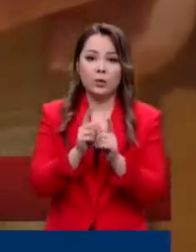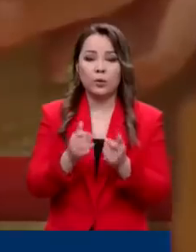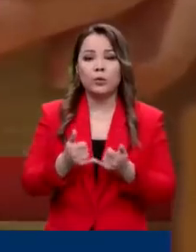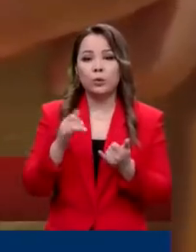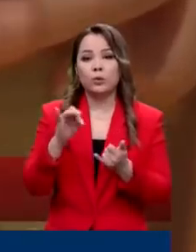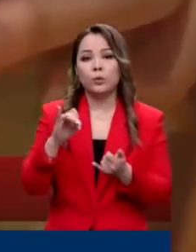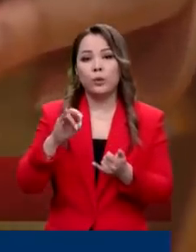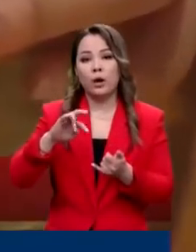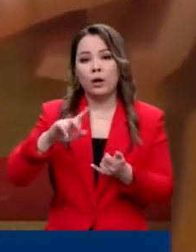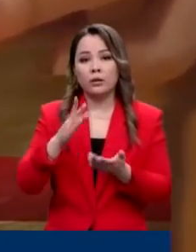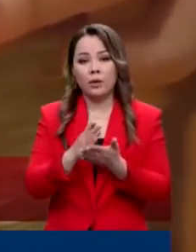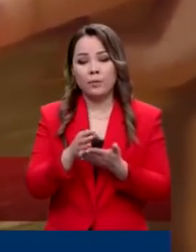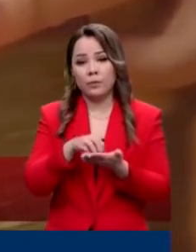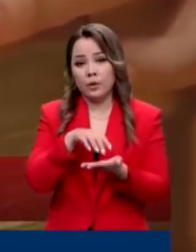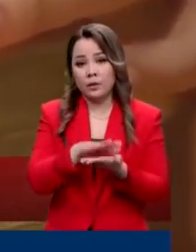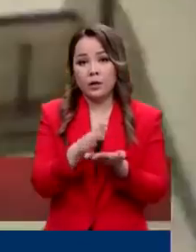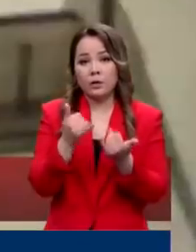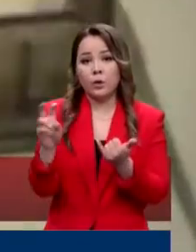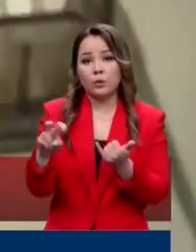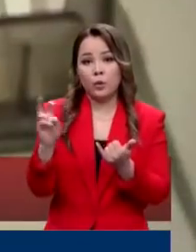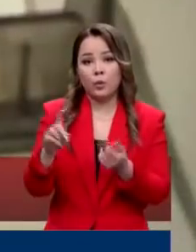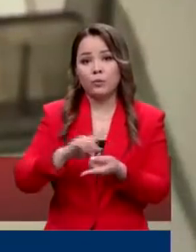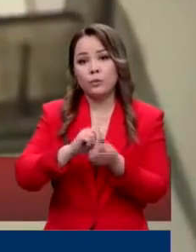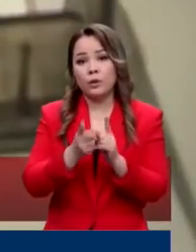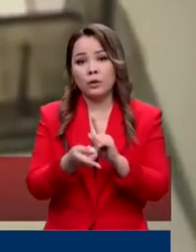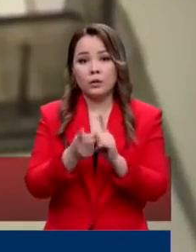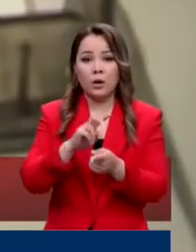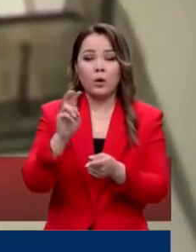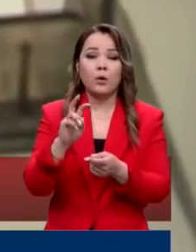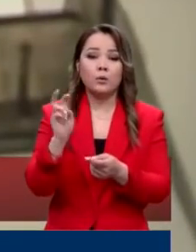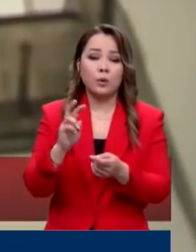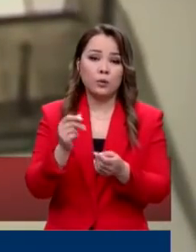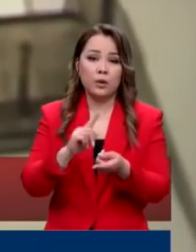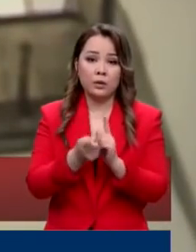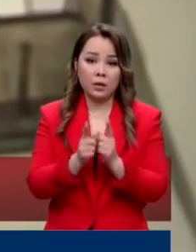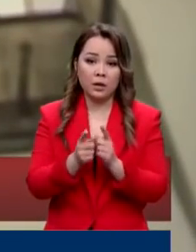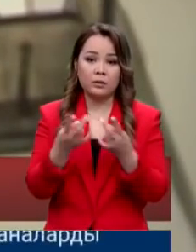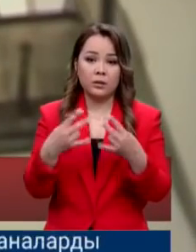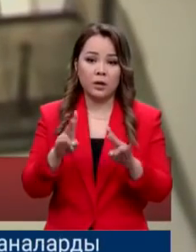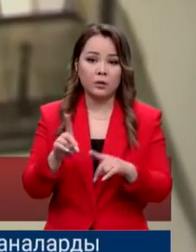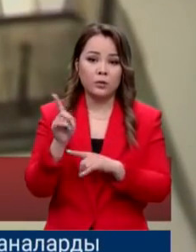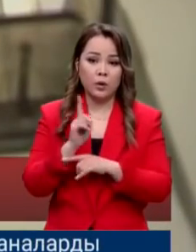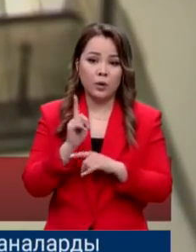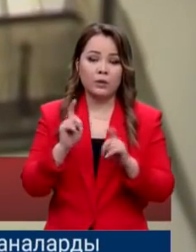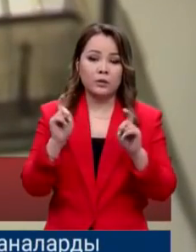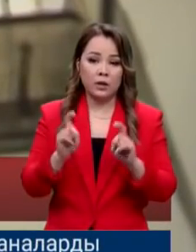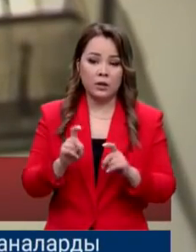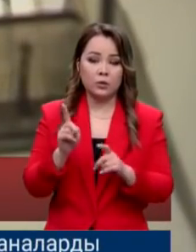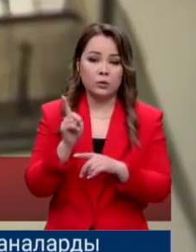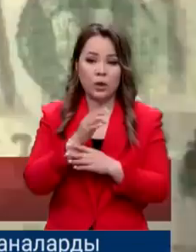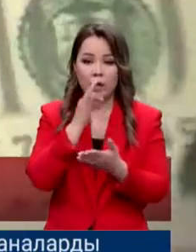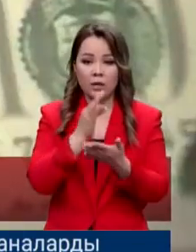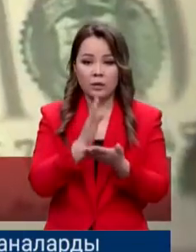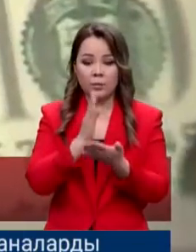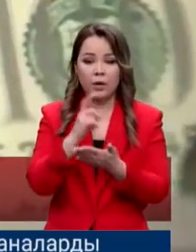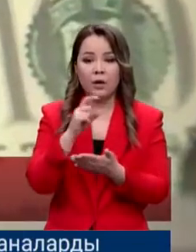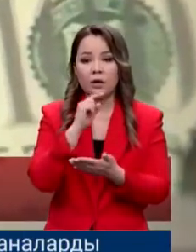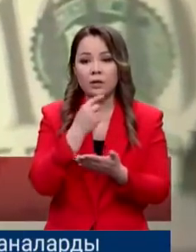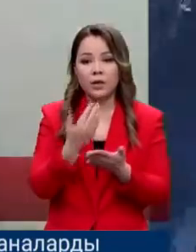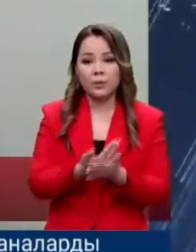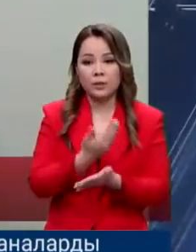юань иеленетін көрінеді. Сондықтан доллар құбылған сайын айырбас пункттеріне жүгіре бермей, әліптің артын баққан жөн дейді